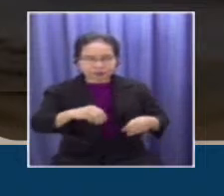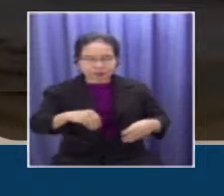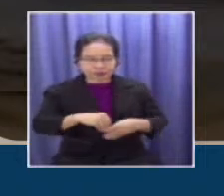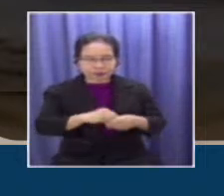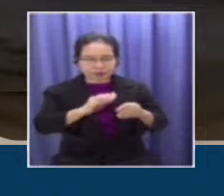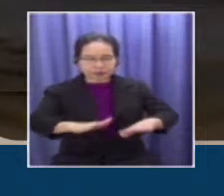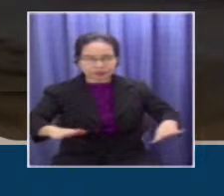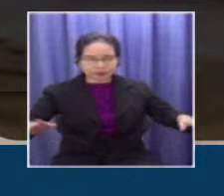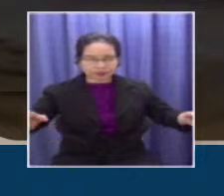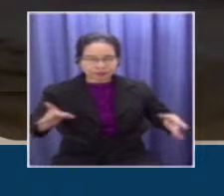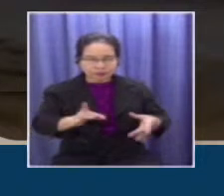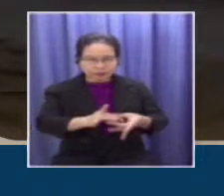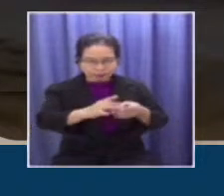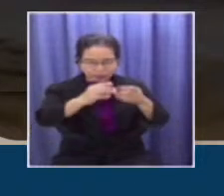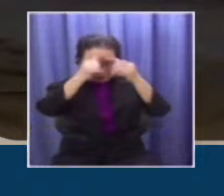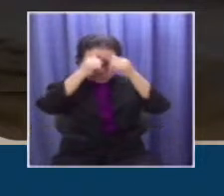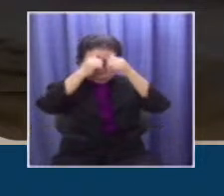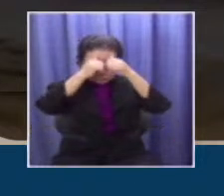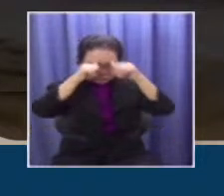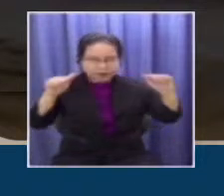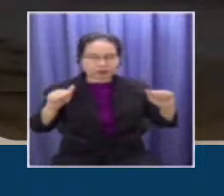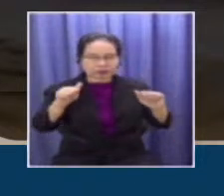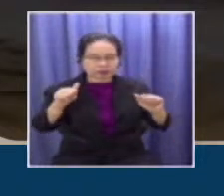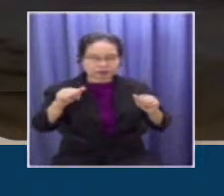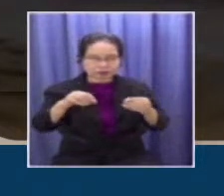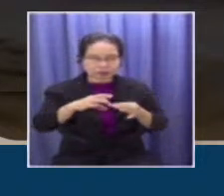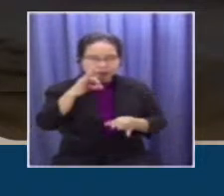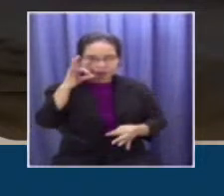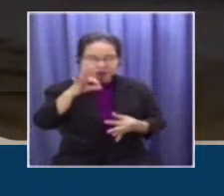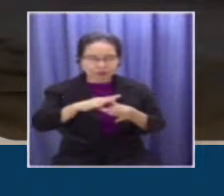wɔ asoɔdene ɛma mu